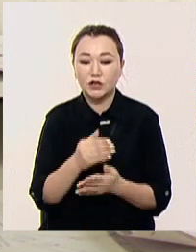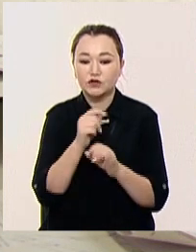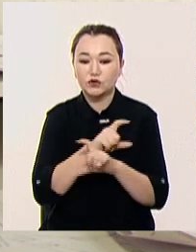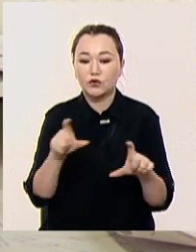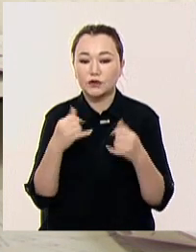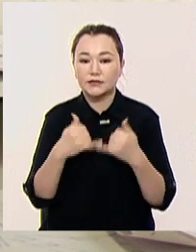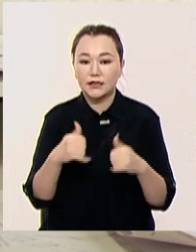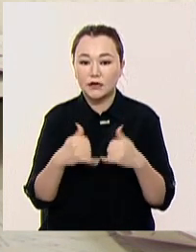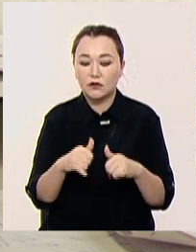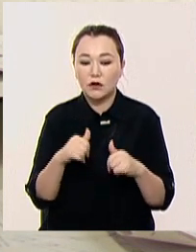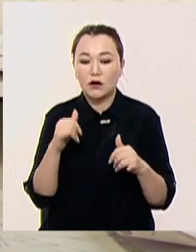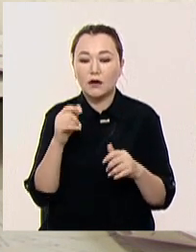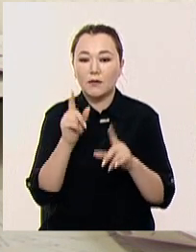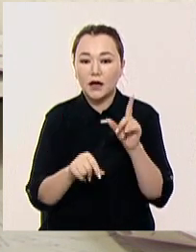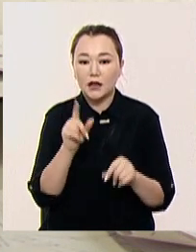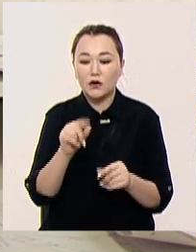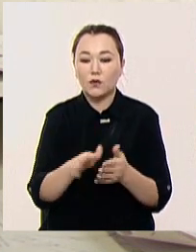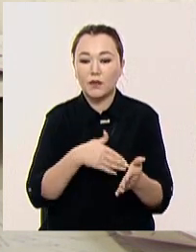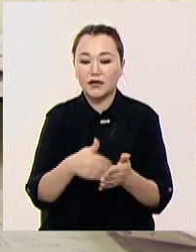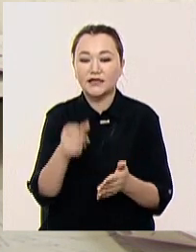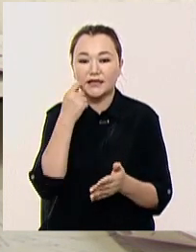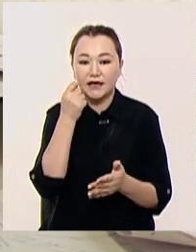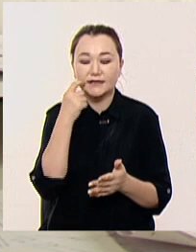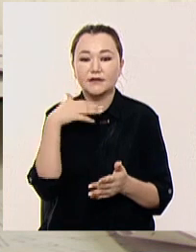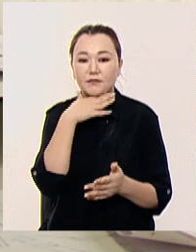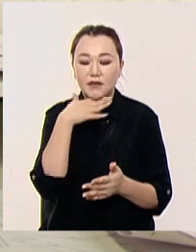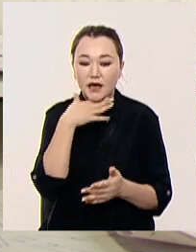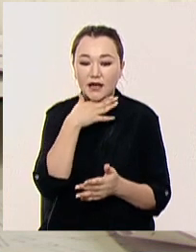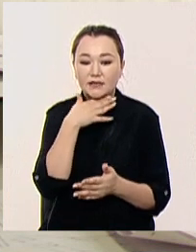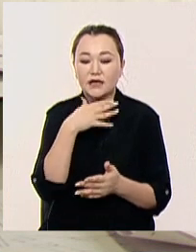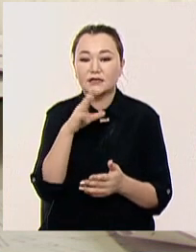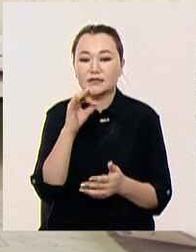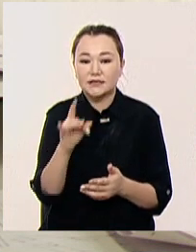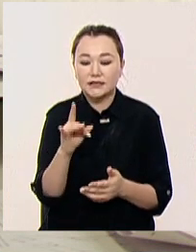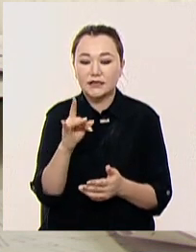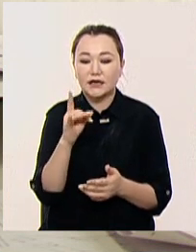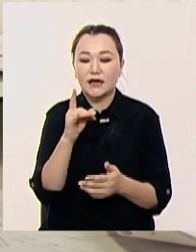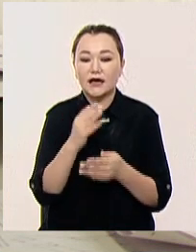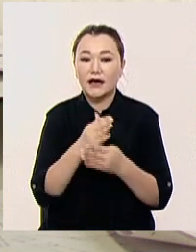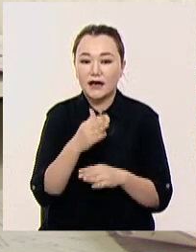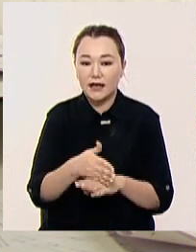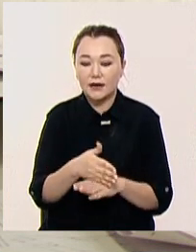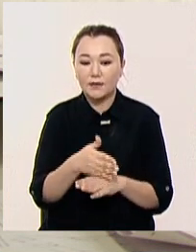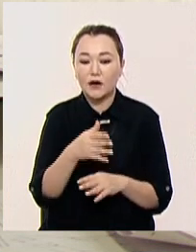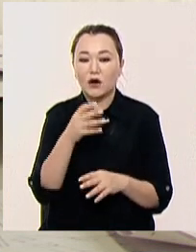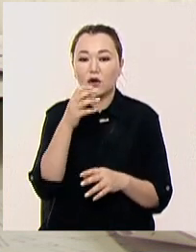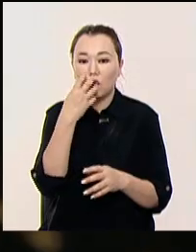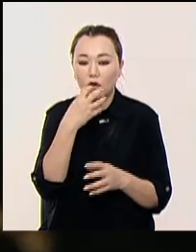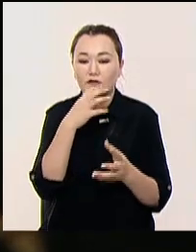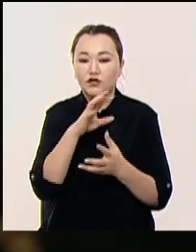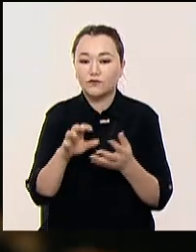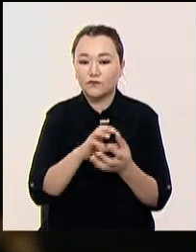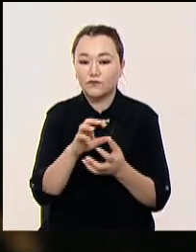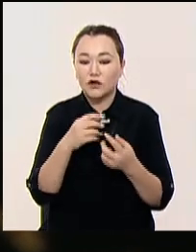школьных столовых – молоко, масло, яйцо, мясо, сыр, хлеб, овощи,